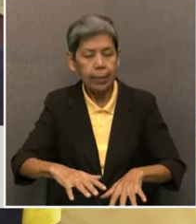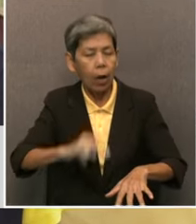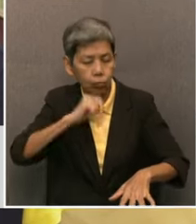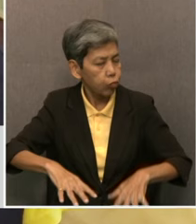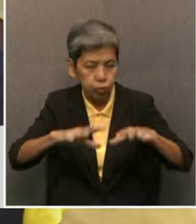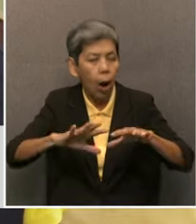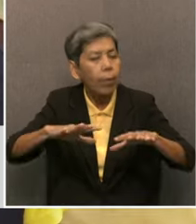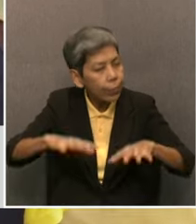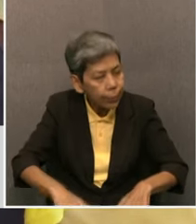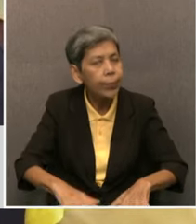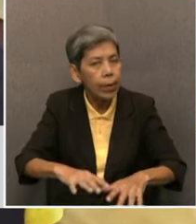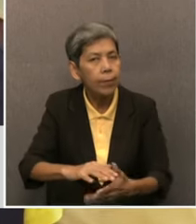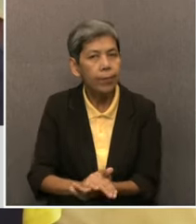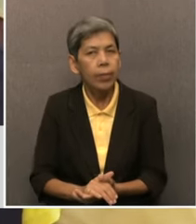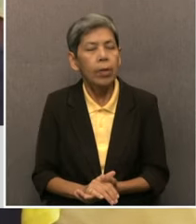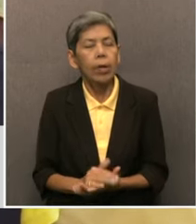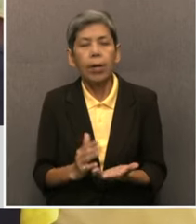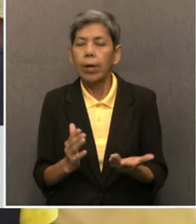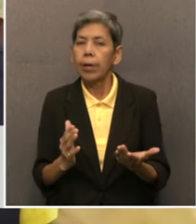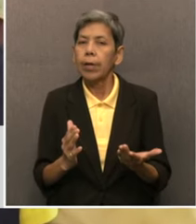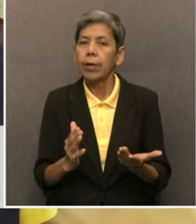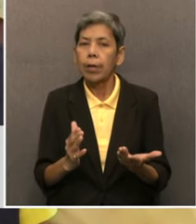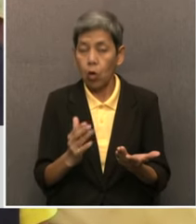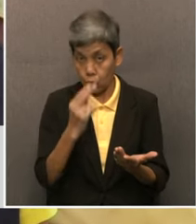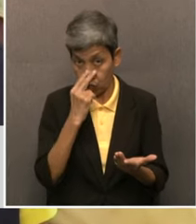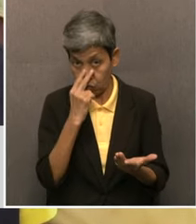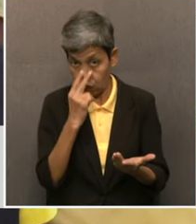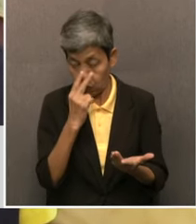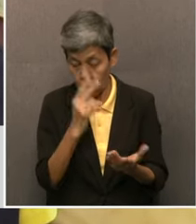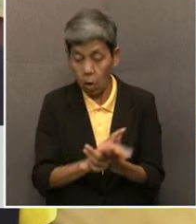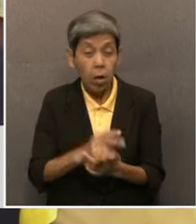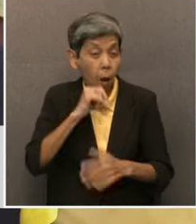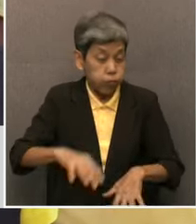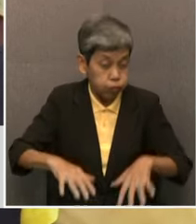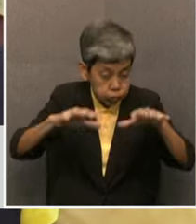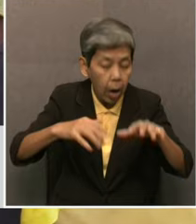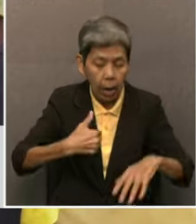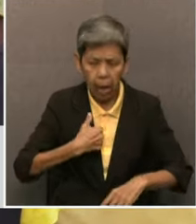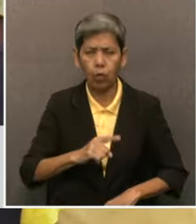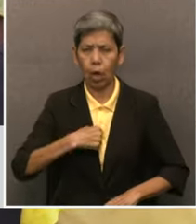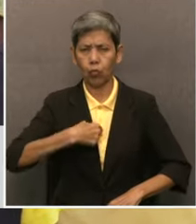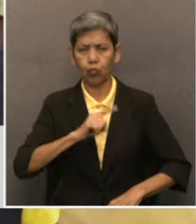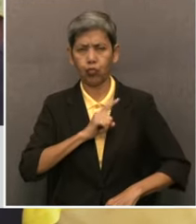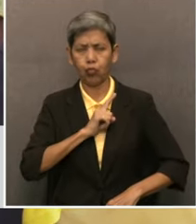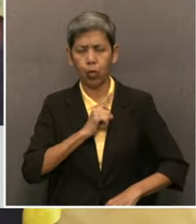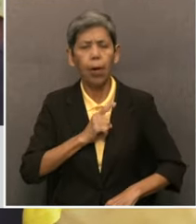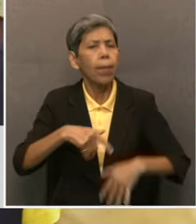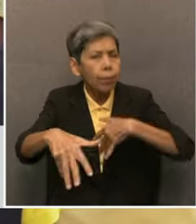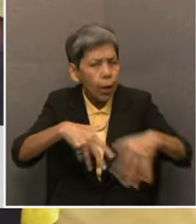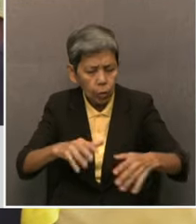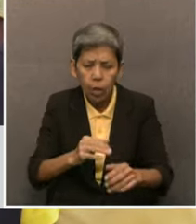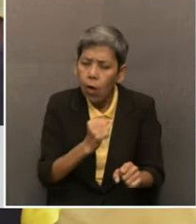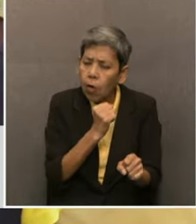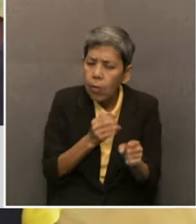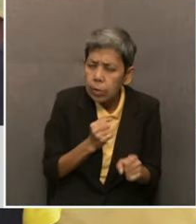ะครับแต่ว่าหลังจากเกิดเหตุแล้วเนี่ยเป็นหน้าที่ของเทศบาลและพี่น้องทุกคนทุกฝ่